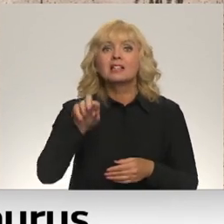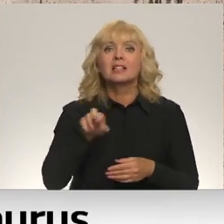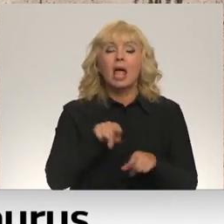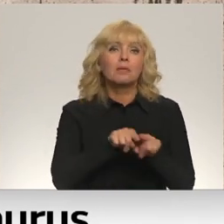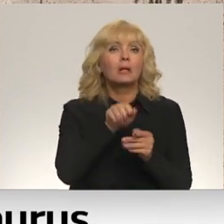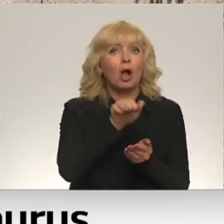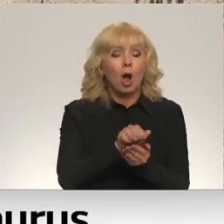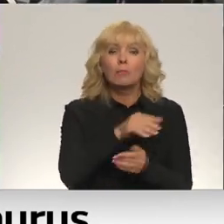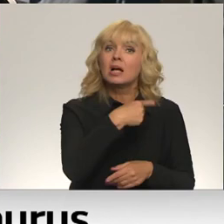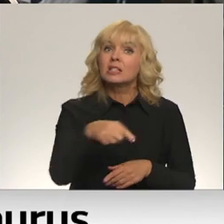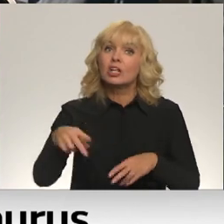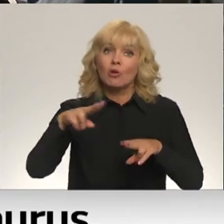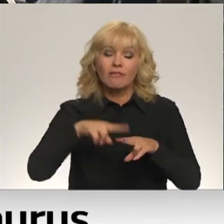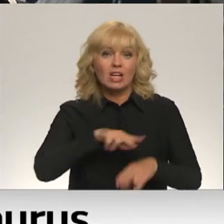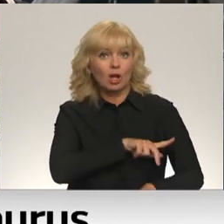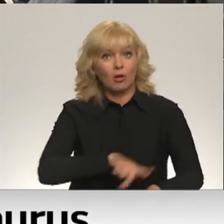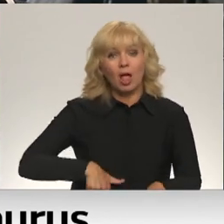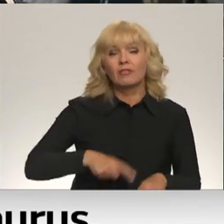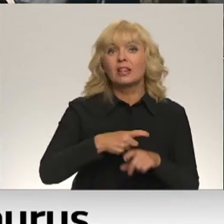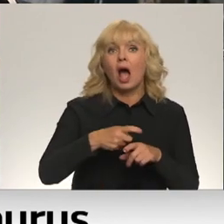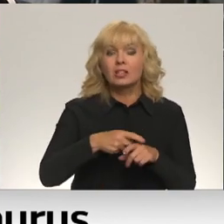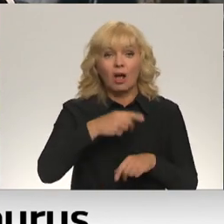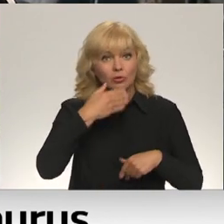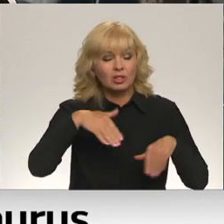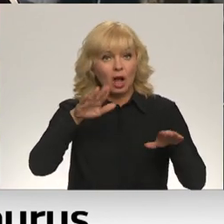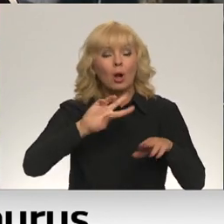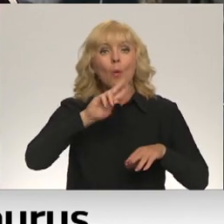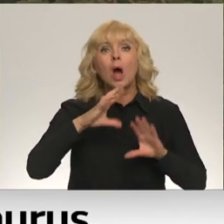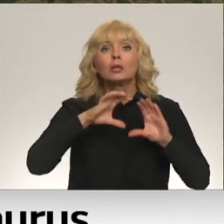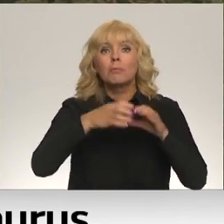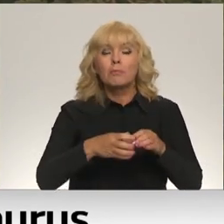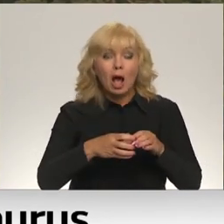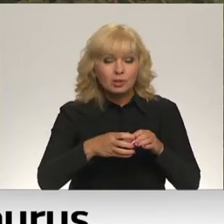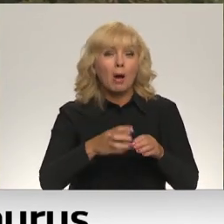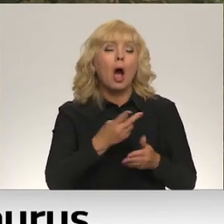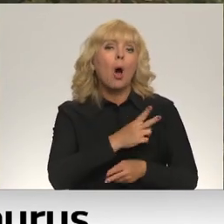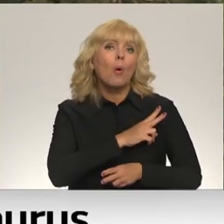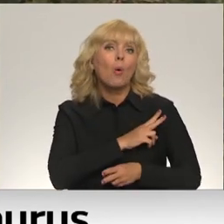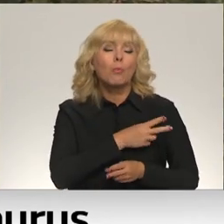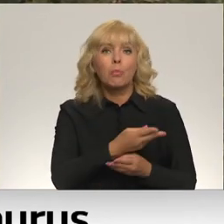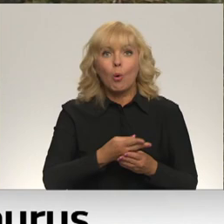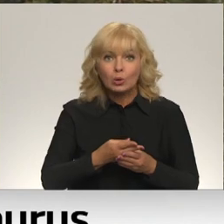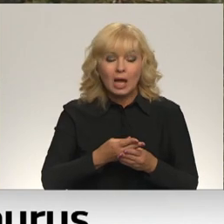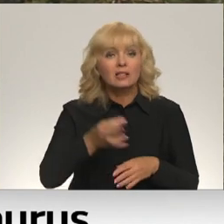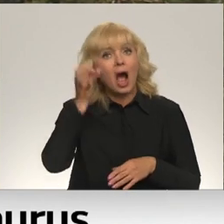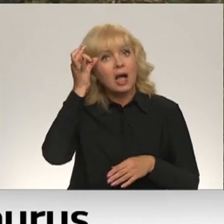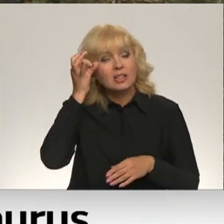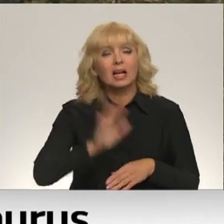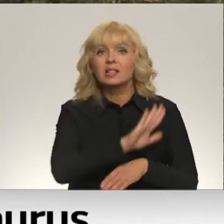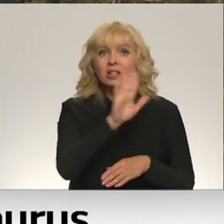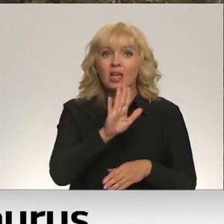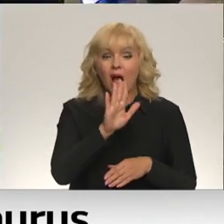kapos un citur Latvijā. Nacismu sagrāvas diena un otrā pasaules kara upuru piemiņas diena ir atceres diena, kura ik gadu tiek